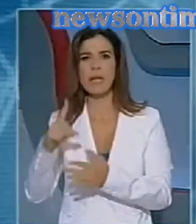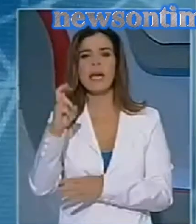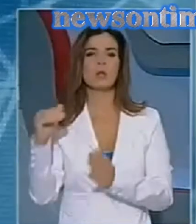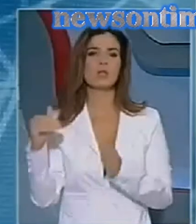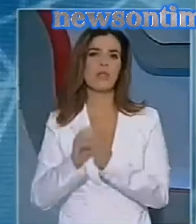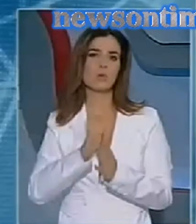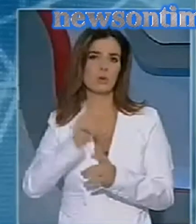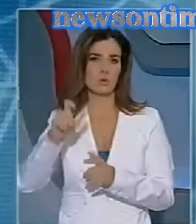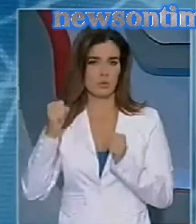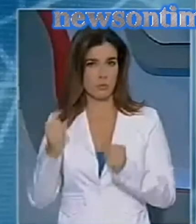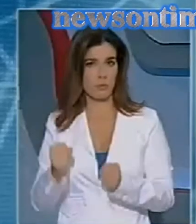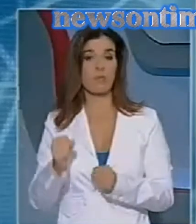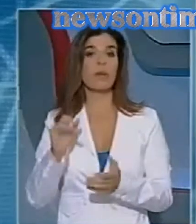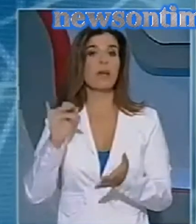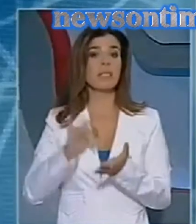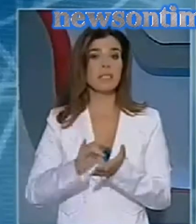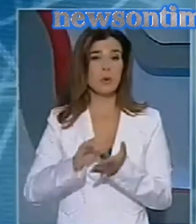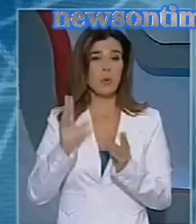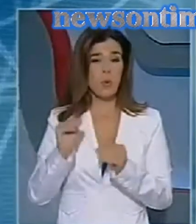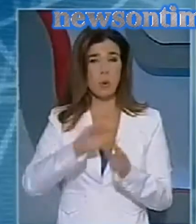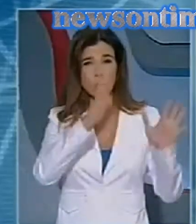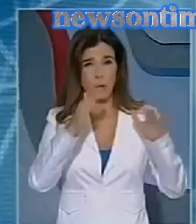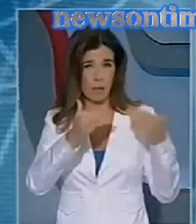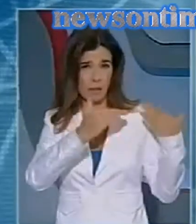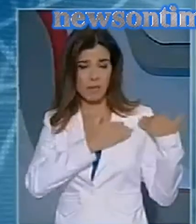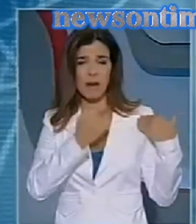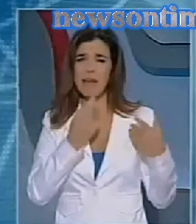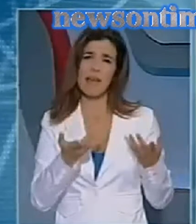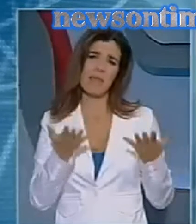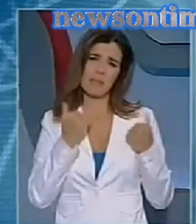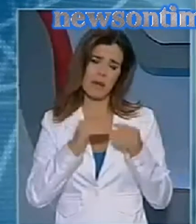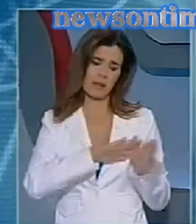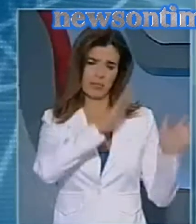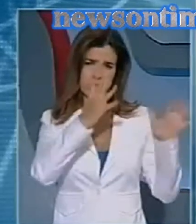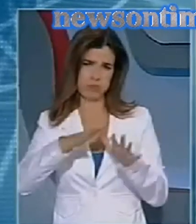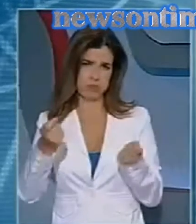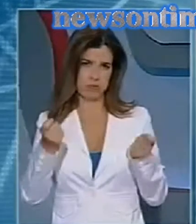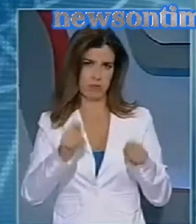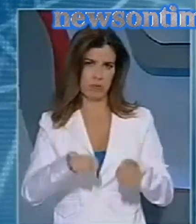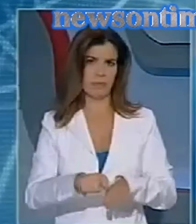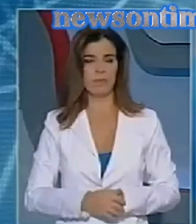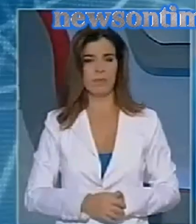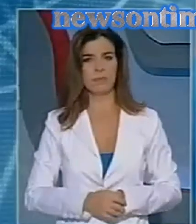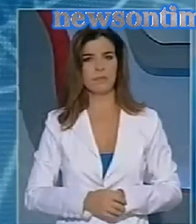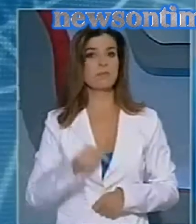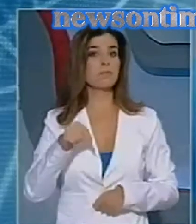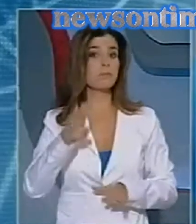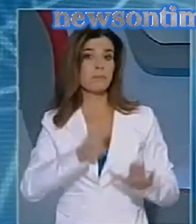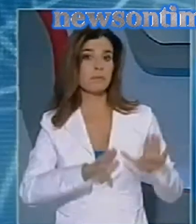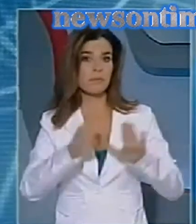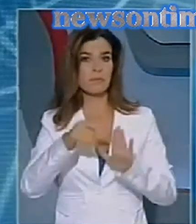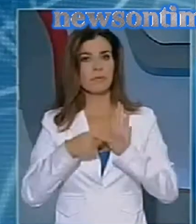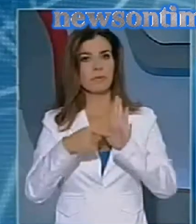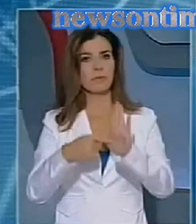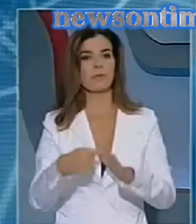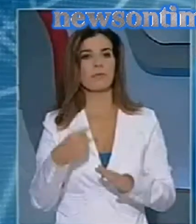κατοίκους. Το Κέντρο Προειδοποίησης για Τσουνάμι ανακοίνωσε ότι δεν υπάρχει απλή εκδήλωση παλιρροϊκού κύματος. Στο χρηματιστήριο της